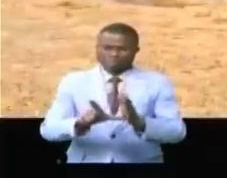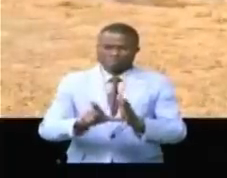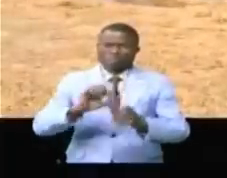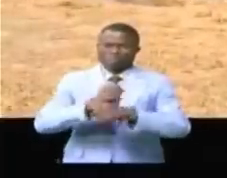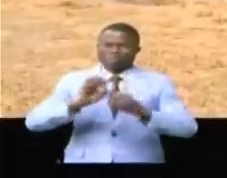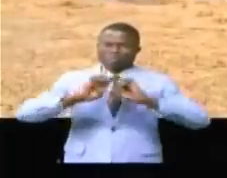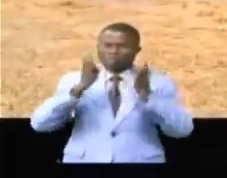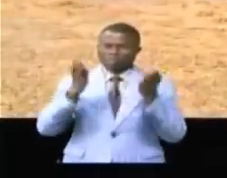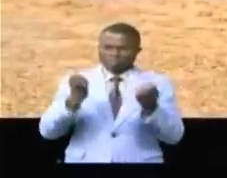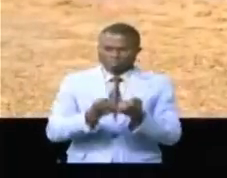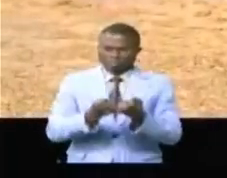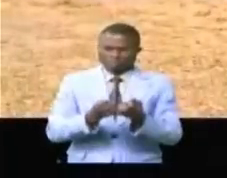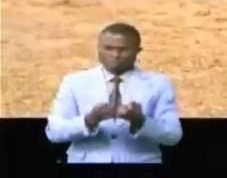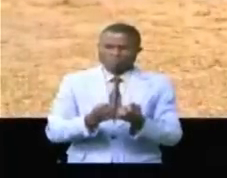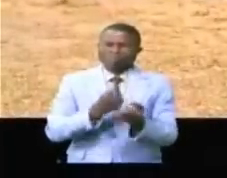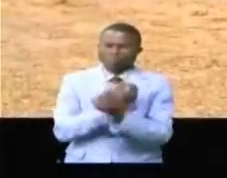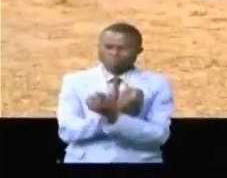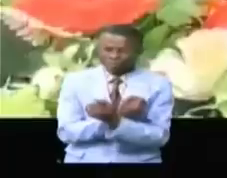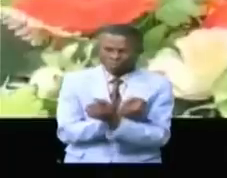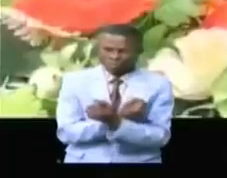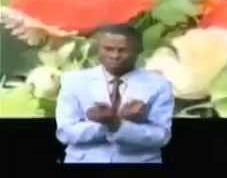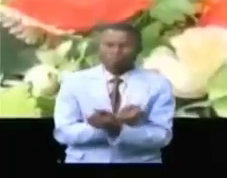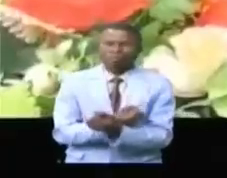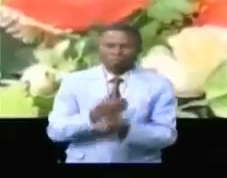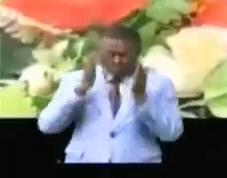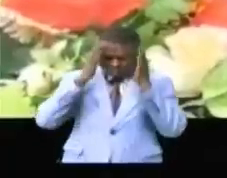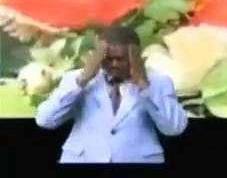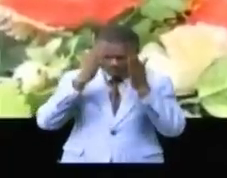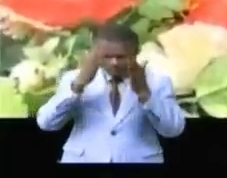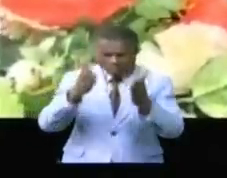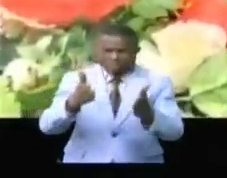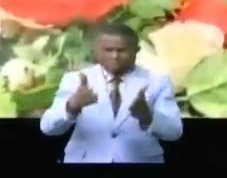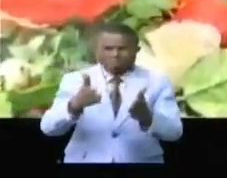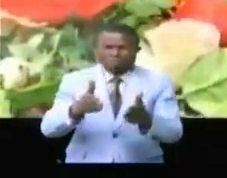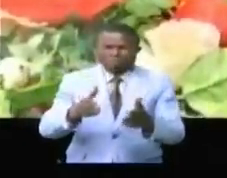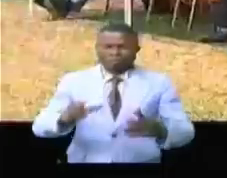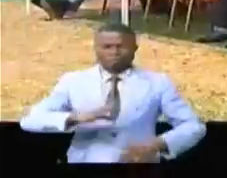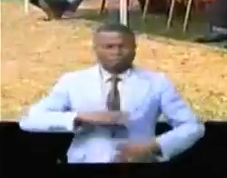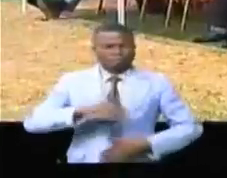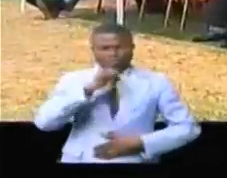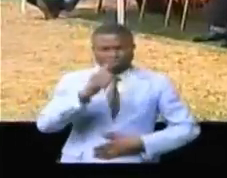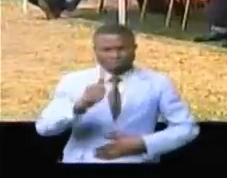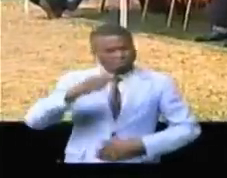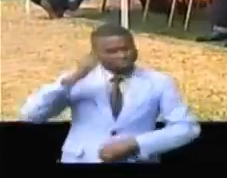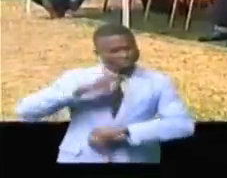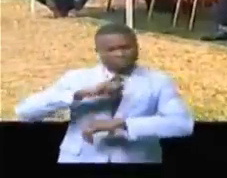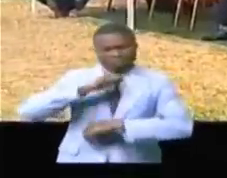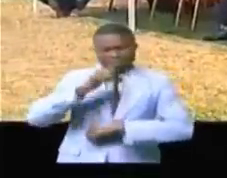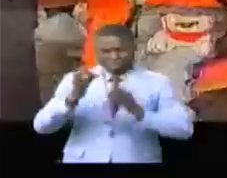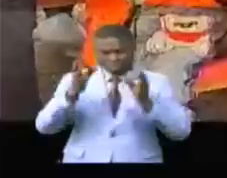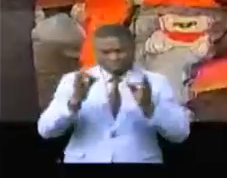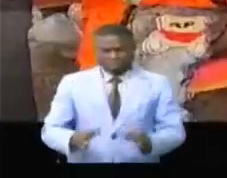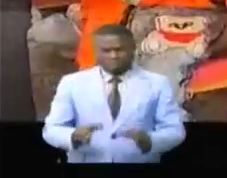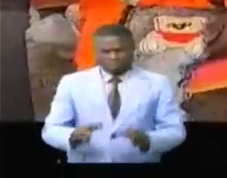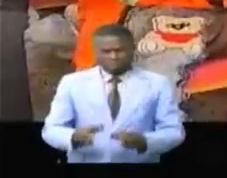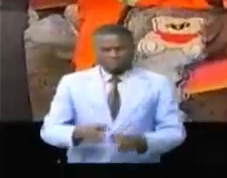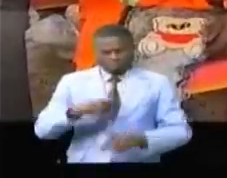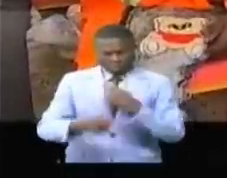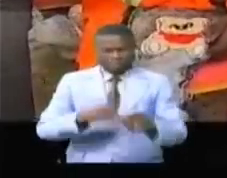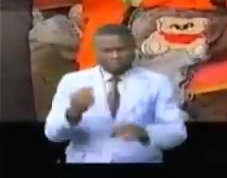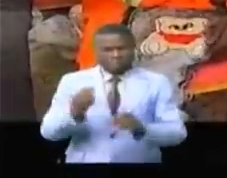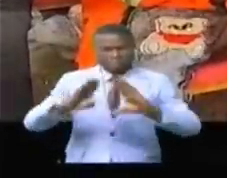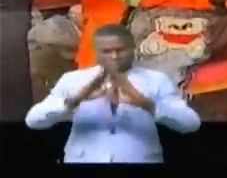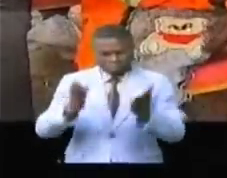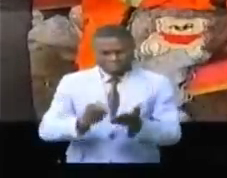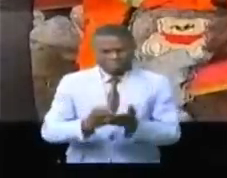une attitude d'empathie, en les écoutant attentivement, sans stigmatisation ni les juger, mais plutôt en mettant en exergue tout ce